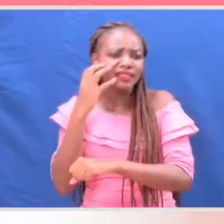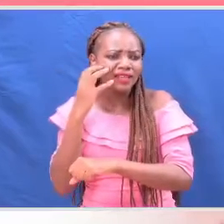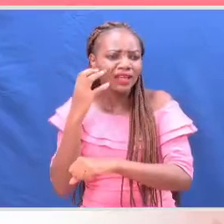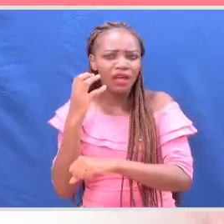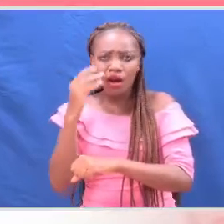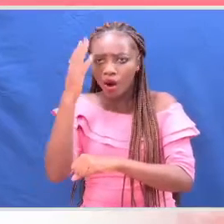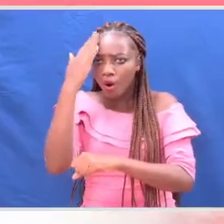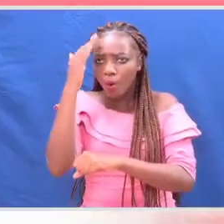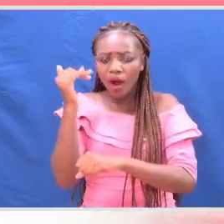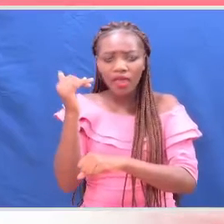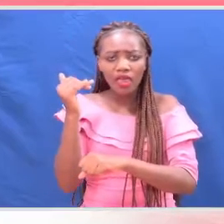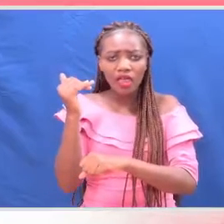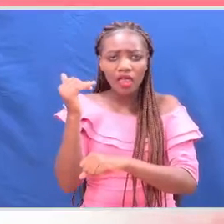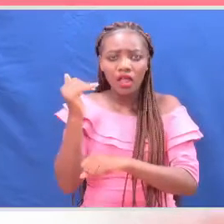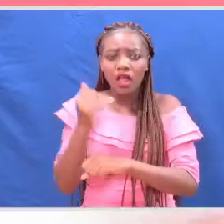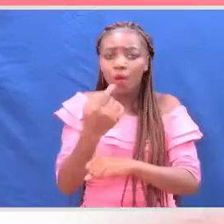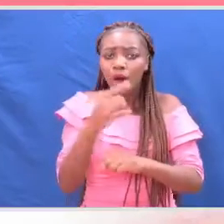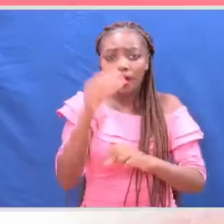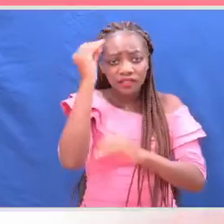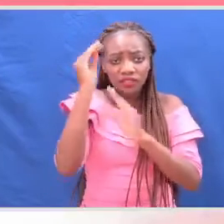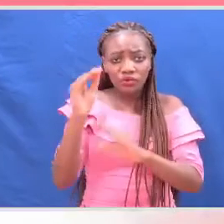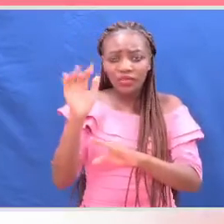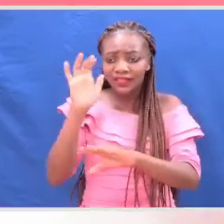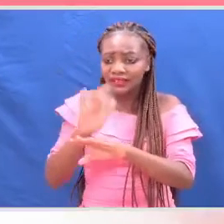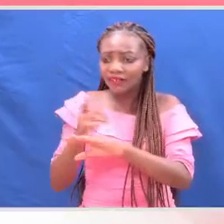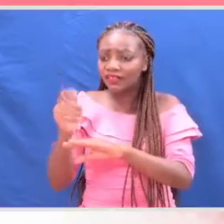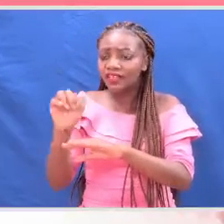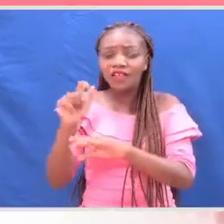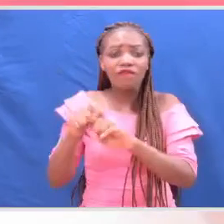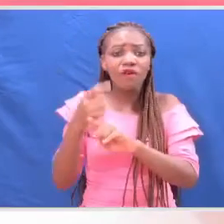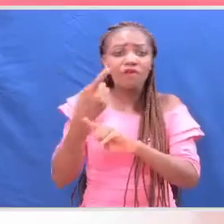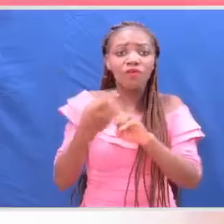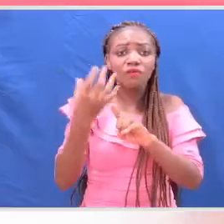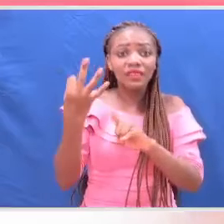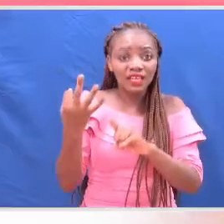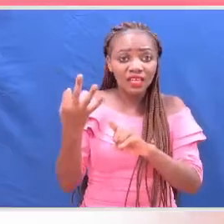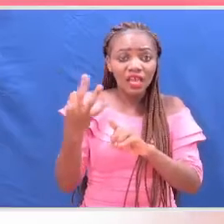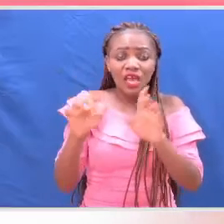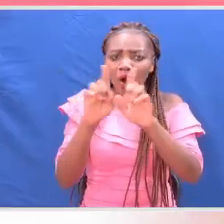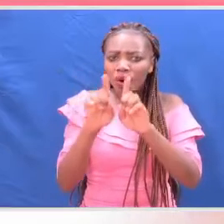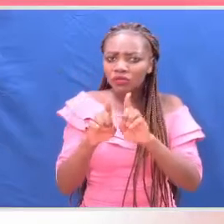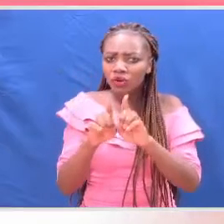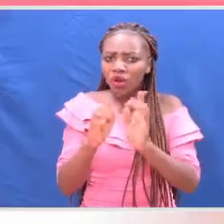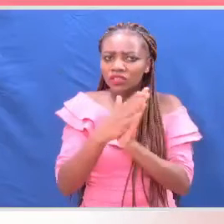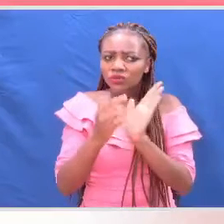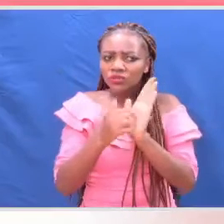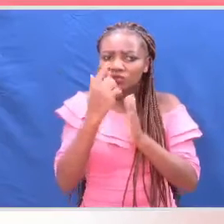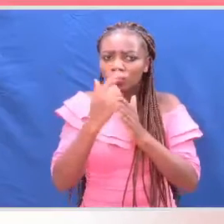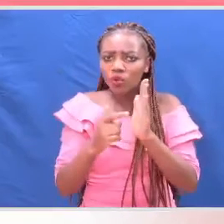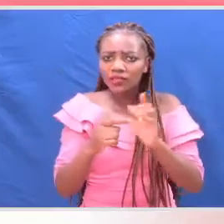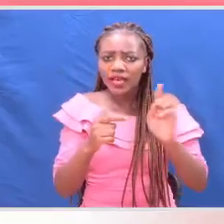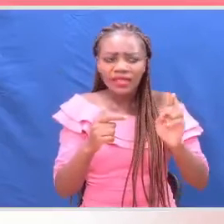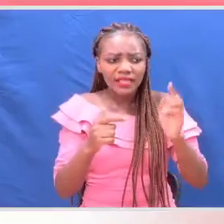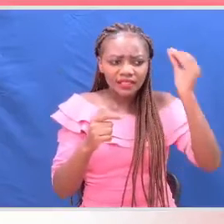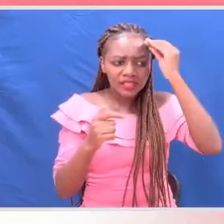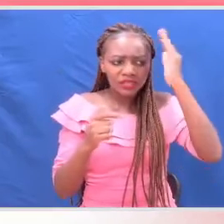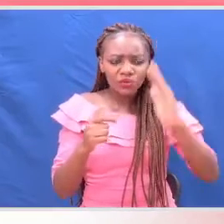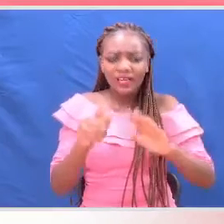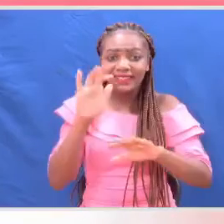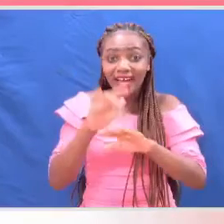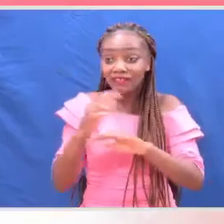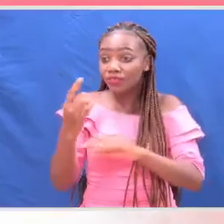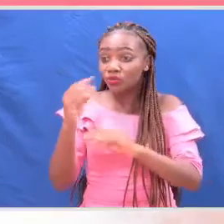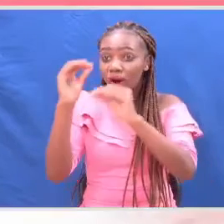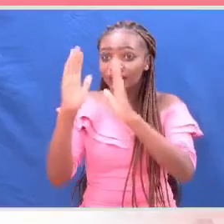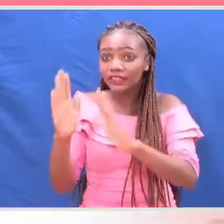mabaya baada ya kushambuliwa na mwanafunzi wa kidato cha 3 kwa kisu. Inasemekana kwamba mvulana huyu alimvamia mwalimu